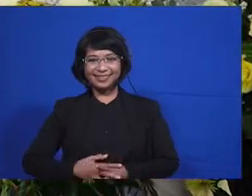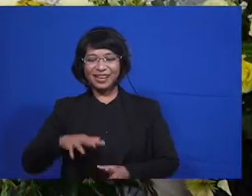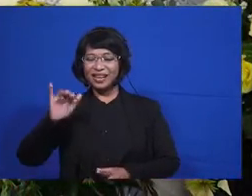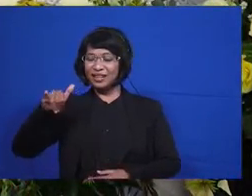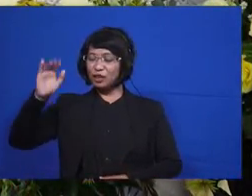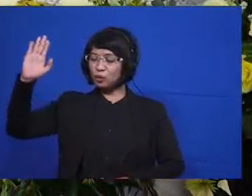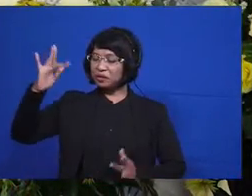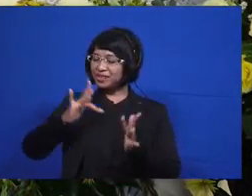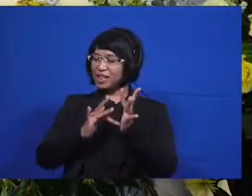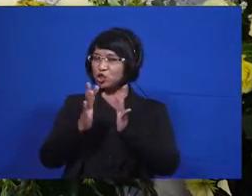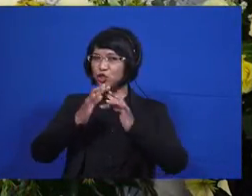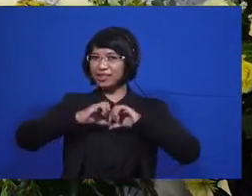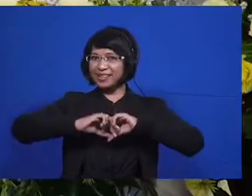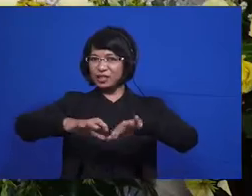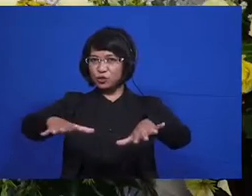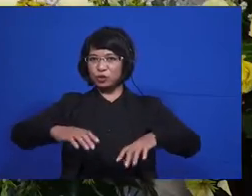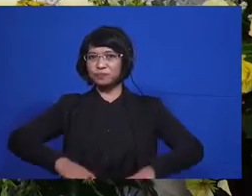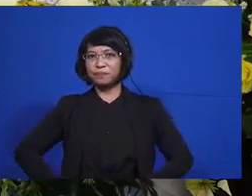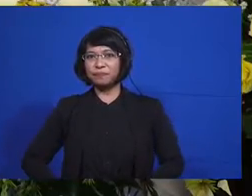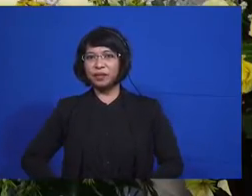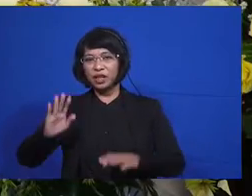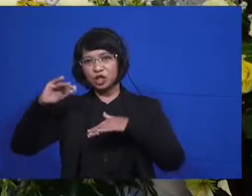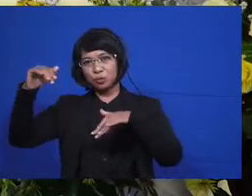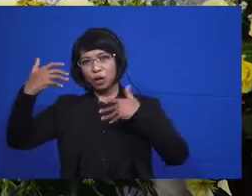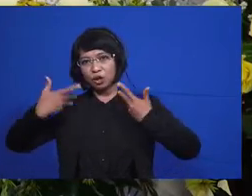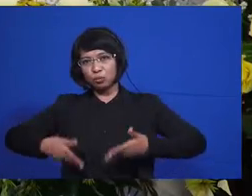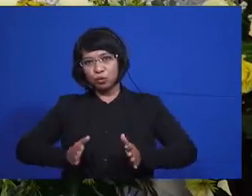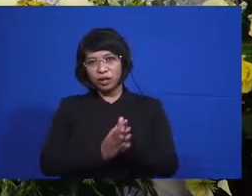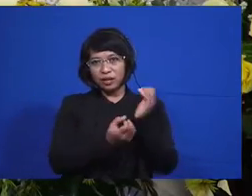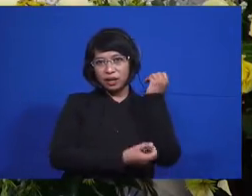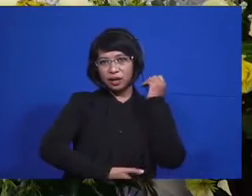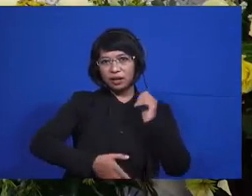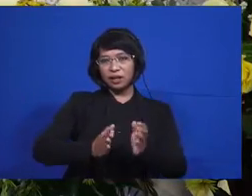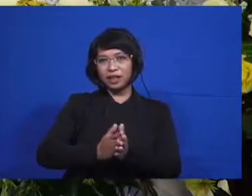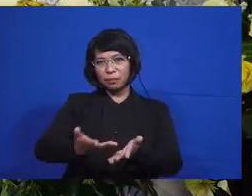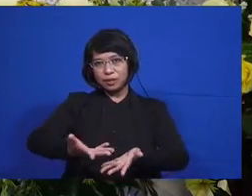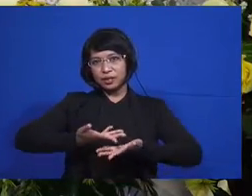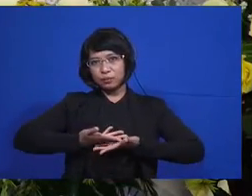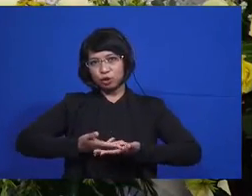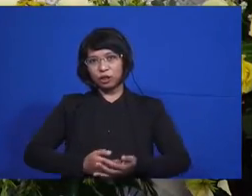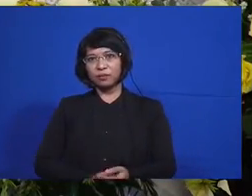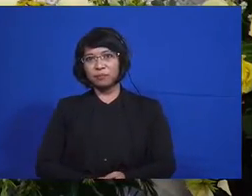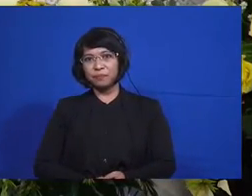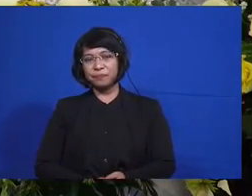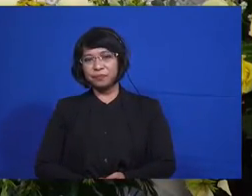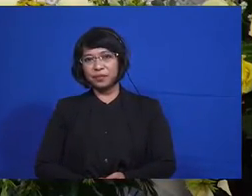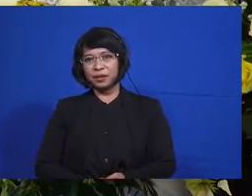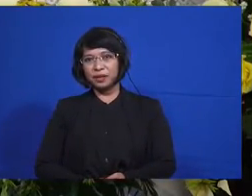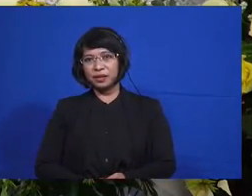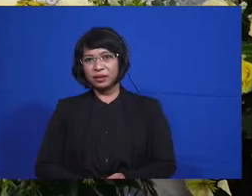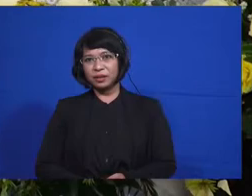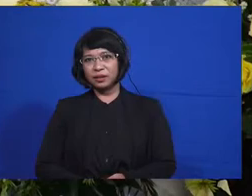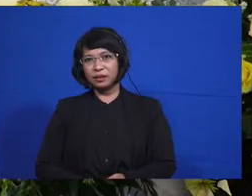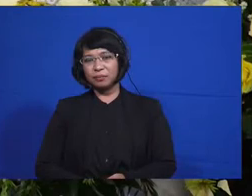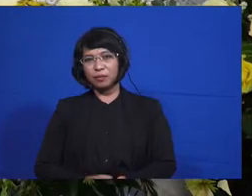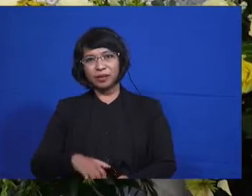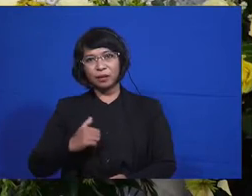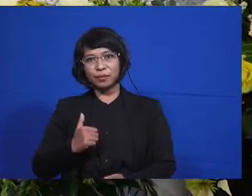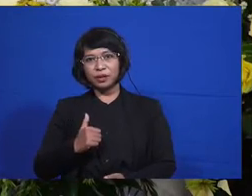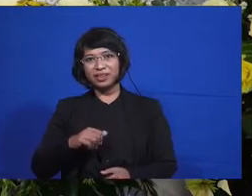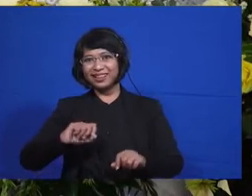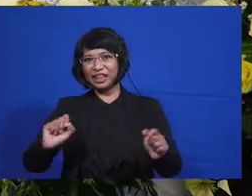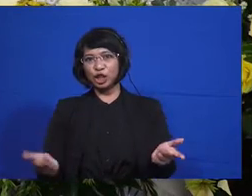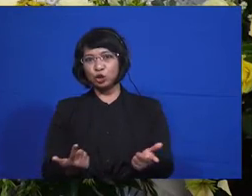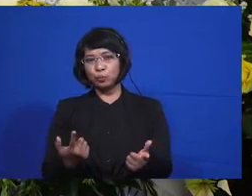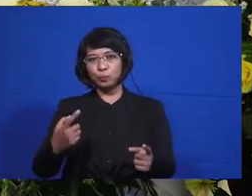Tuhan Yesus Kristus, semoga tubuh dan darah-Mu yang akan kami sambut memampukan kami semua untuk senantiasa hidup dalam